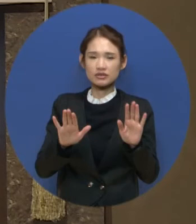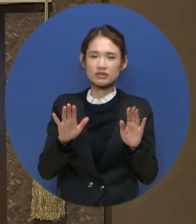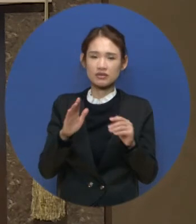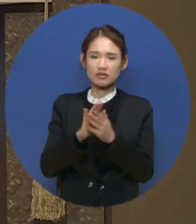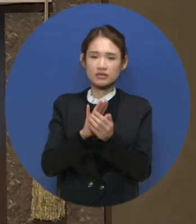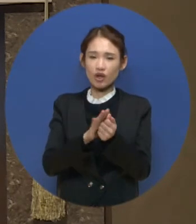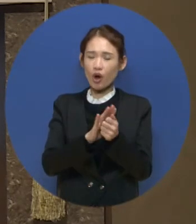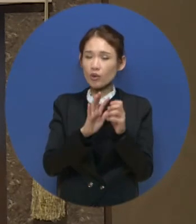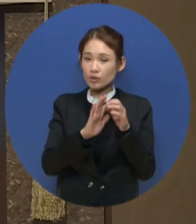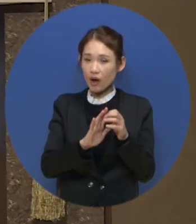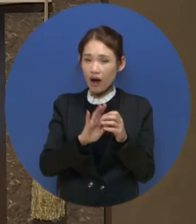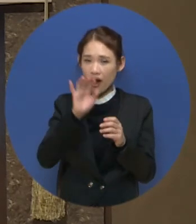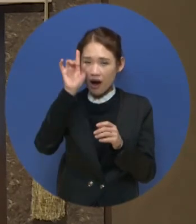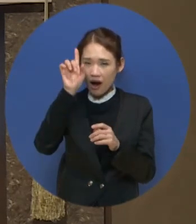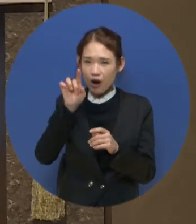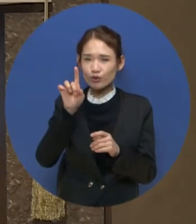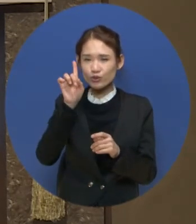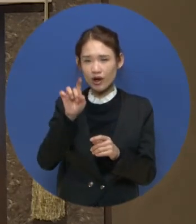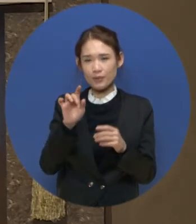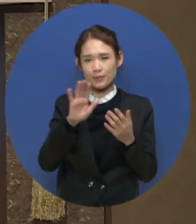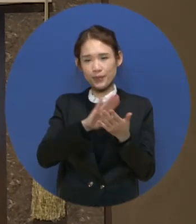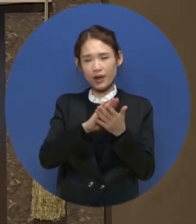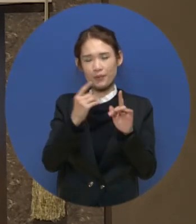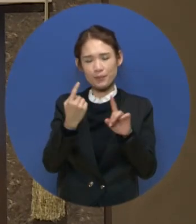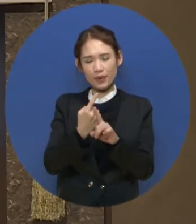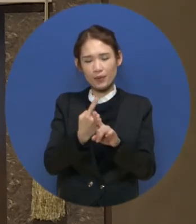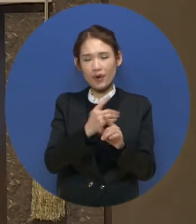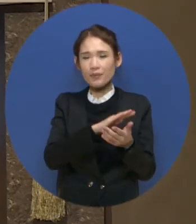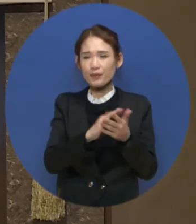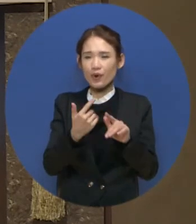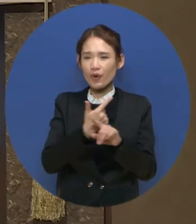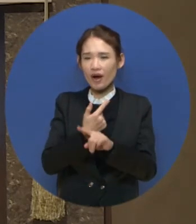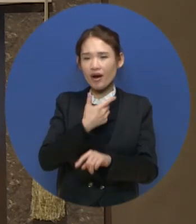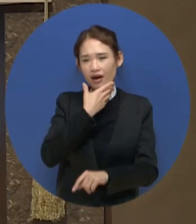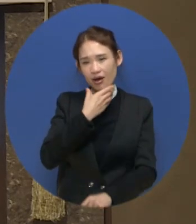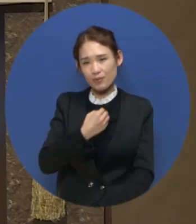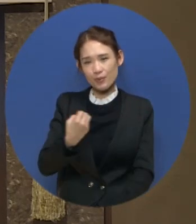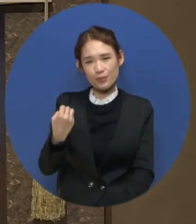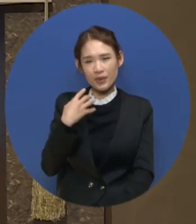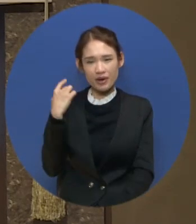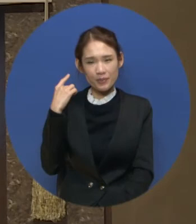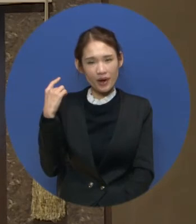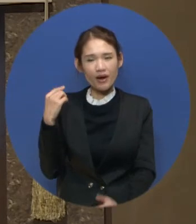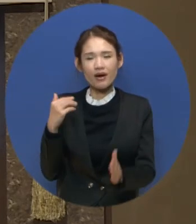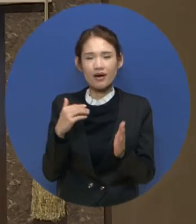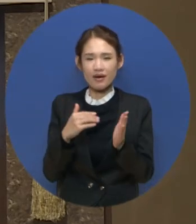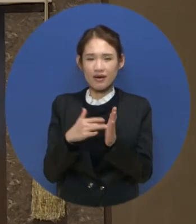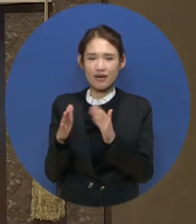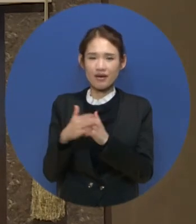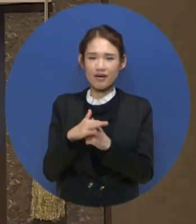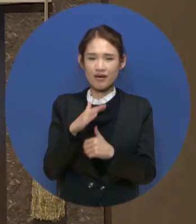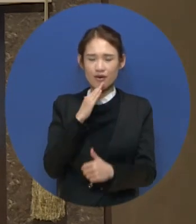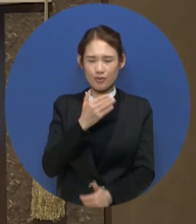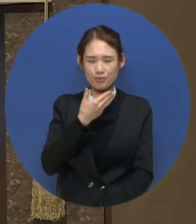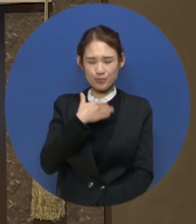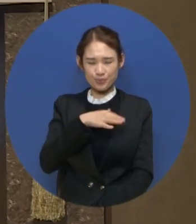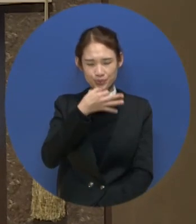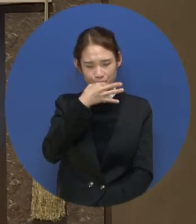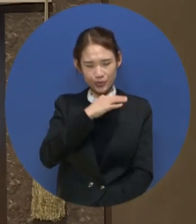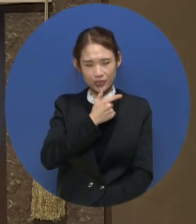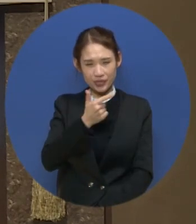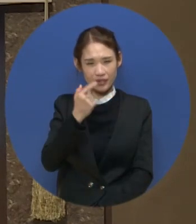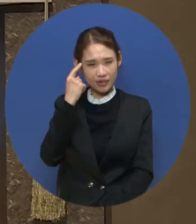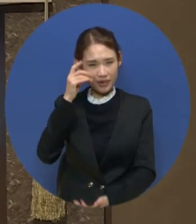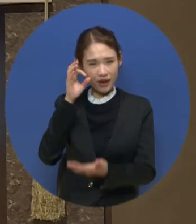서비스를 통해 가지고 하루하루가 너무나 행복하다 이렇게 이야기를 들을 때 저희로서는 정말 큰 보람이고 또